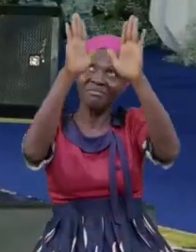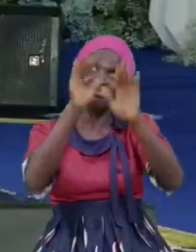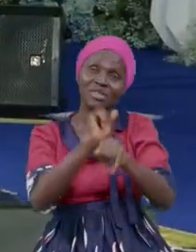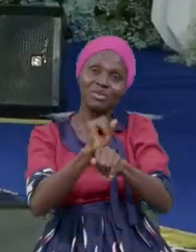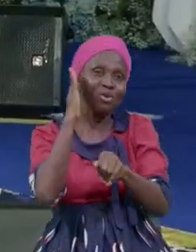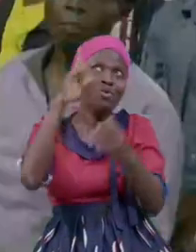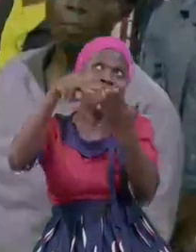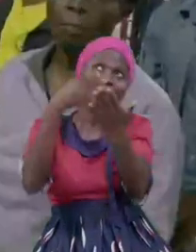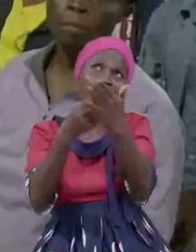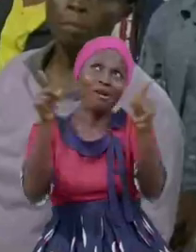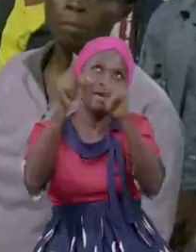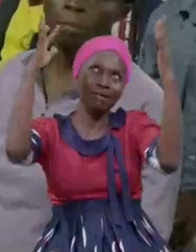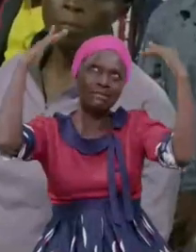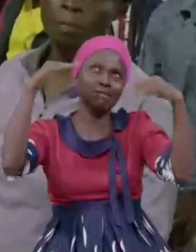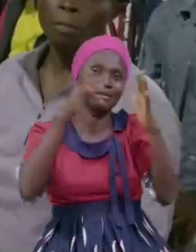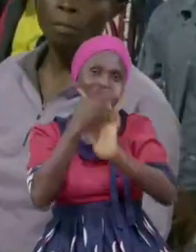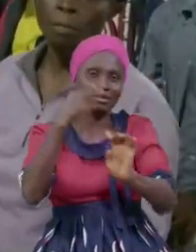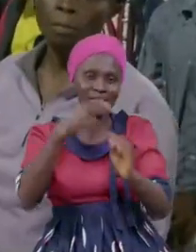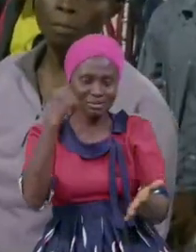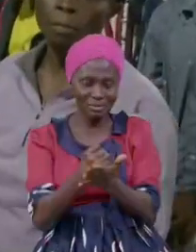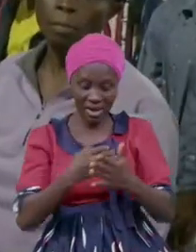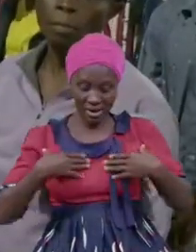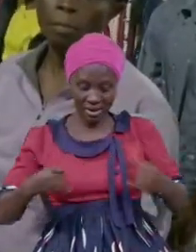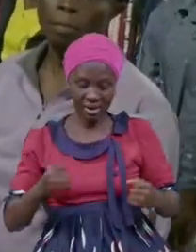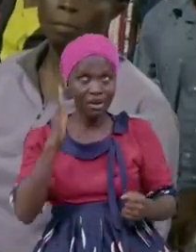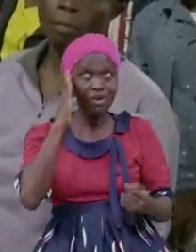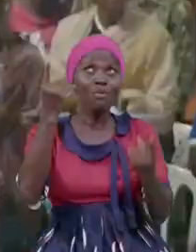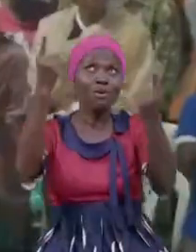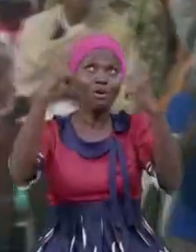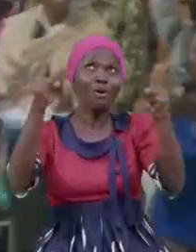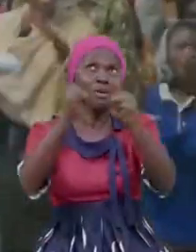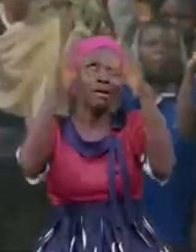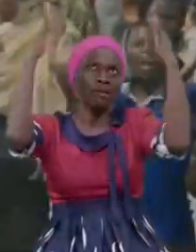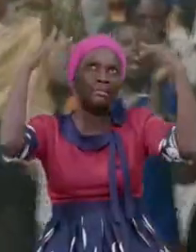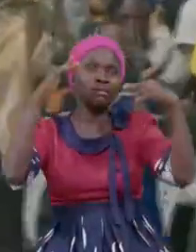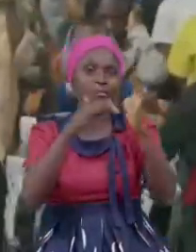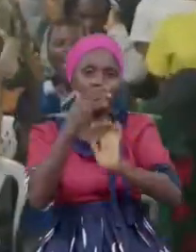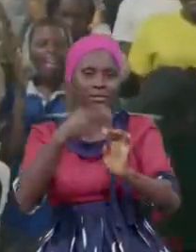Les miracles vont tomber comme la pluie. La guérison va tomber comme la pluie.